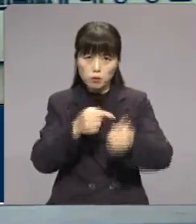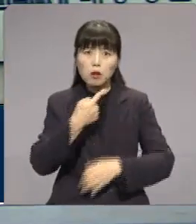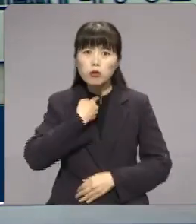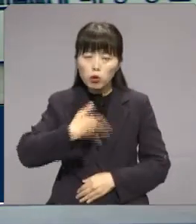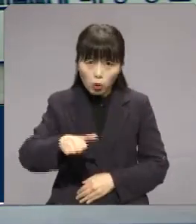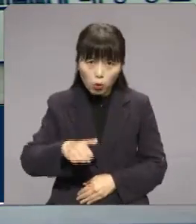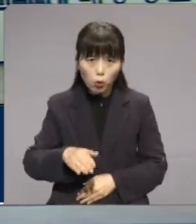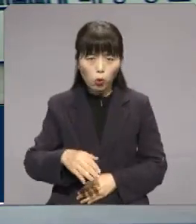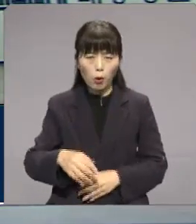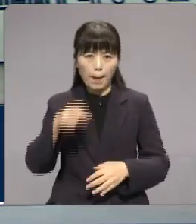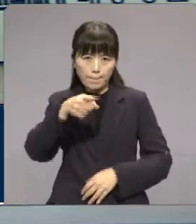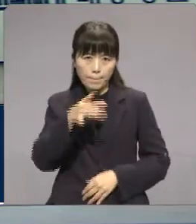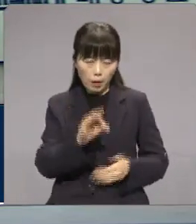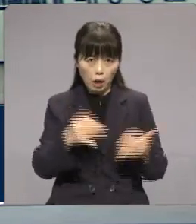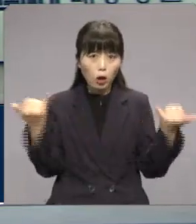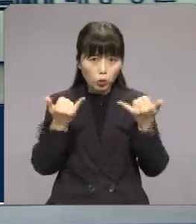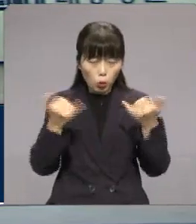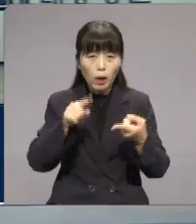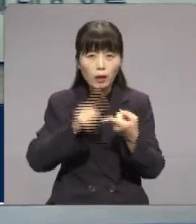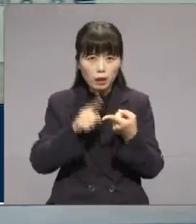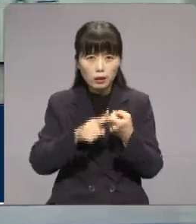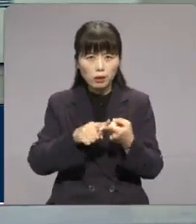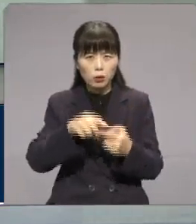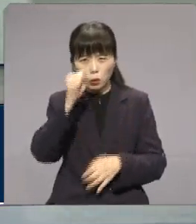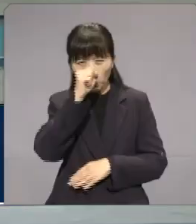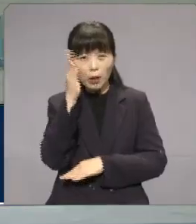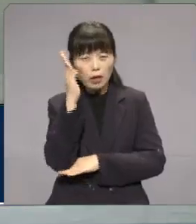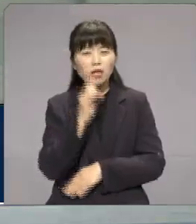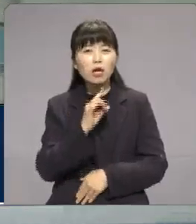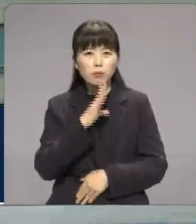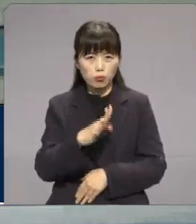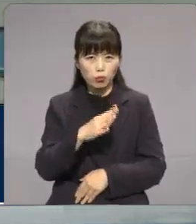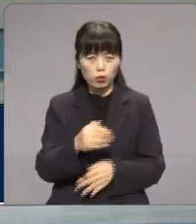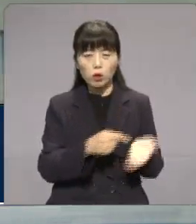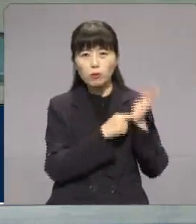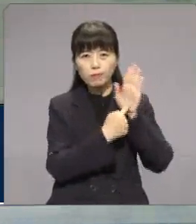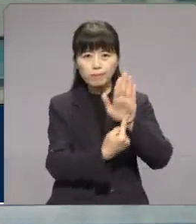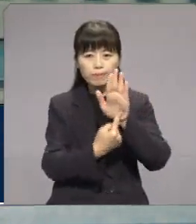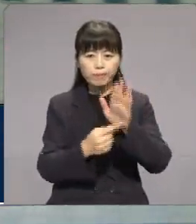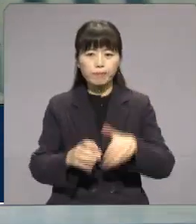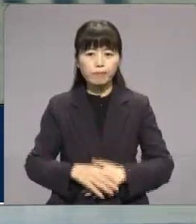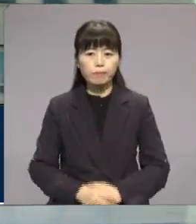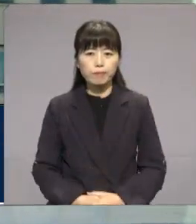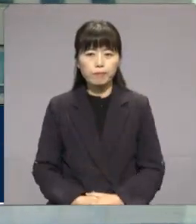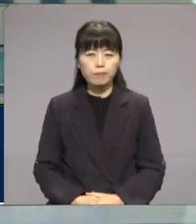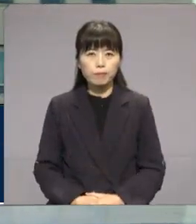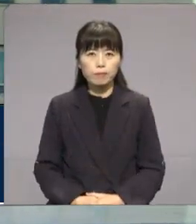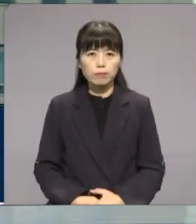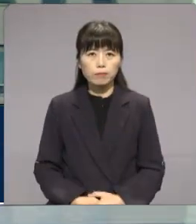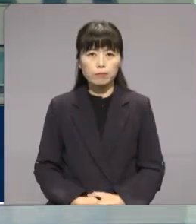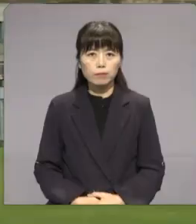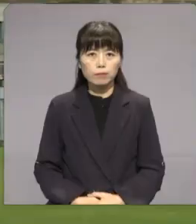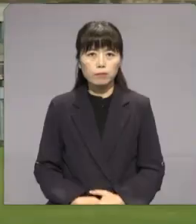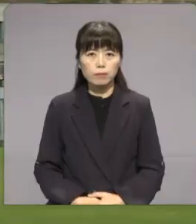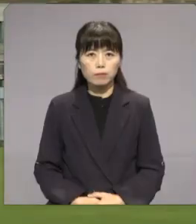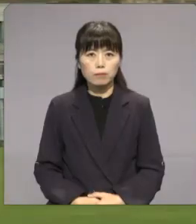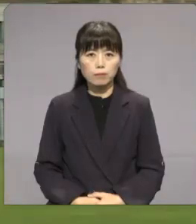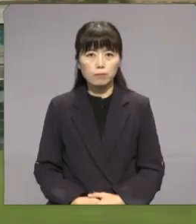데다 명태균 씨와 통화 역시 좋게 얘기한 것이라고 선을 그었습니다. 정철호 기자입니다.